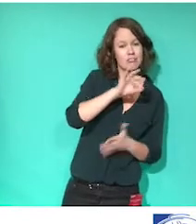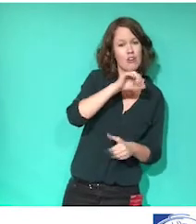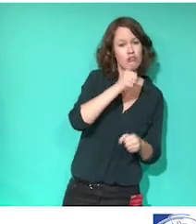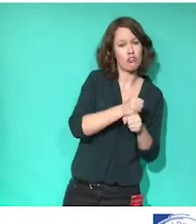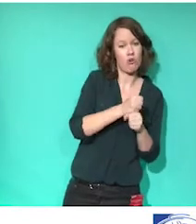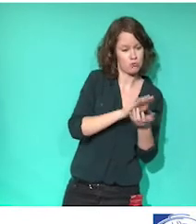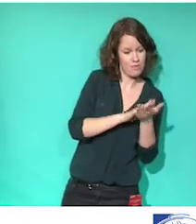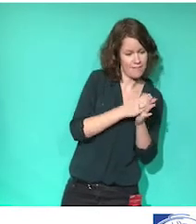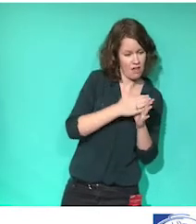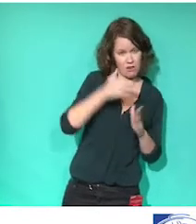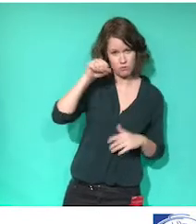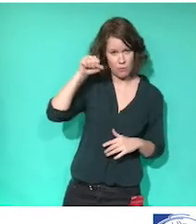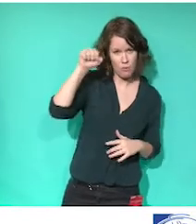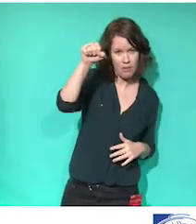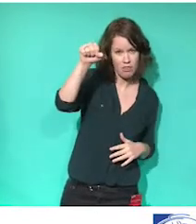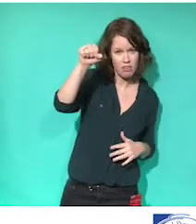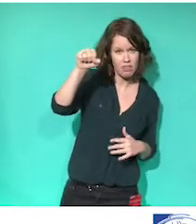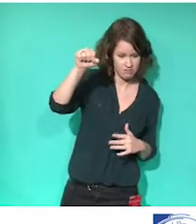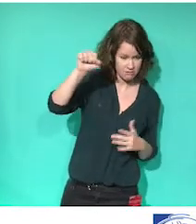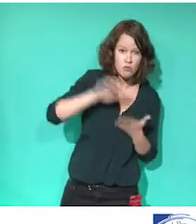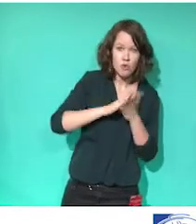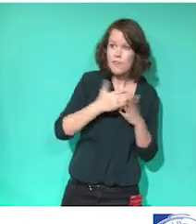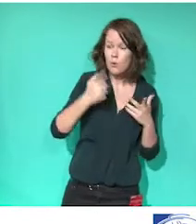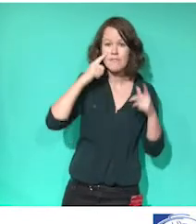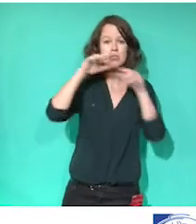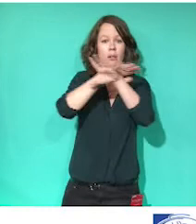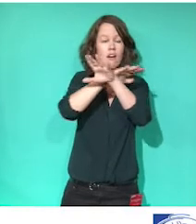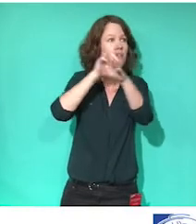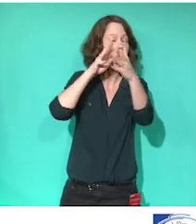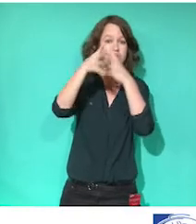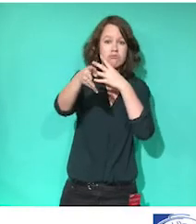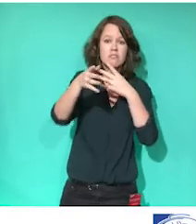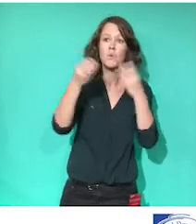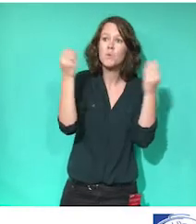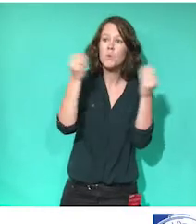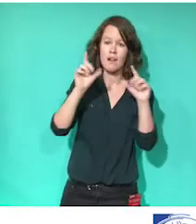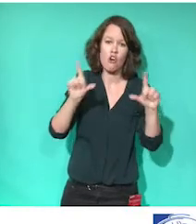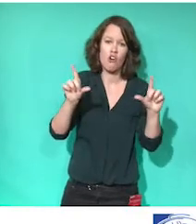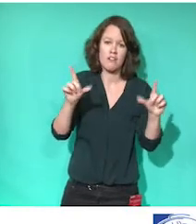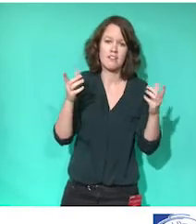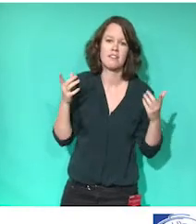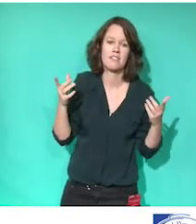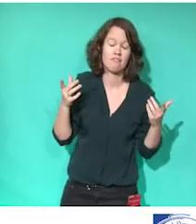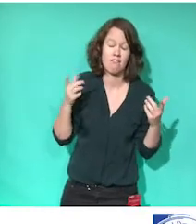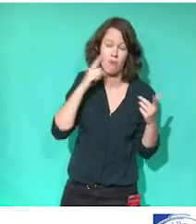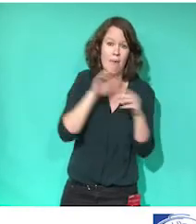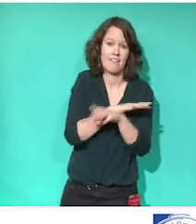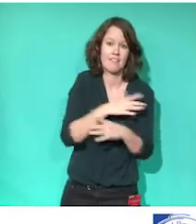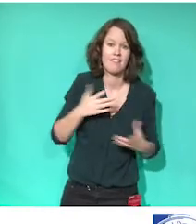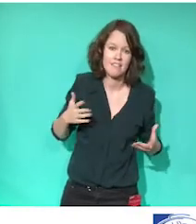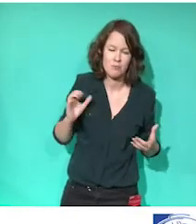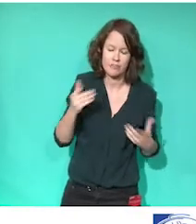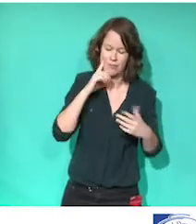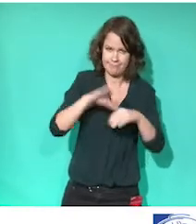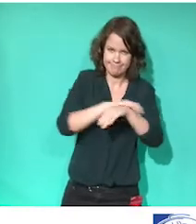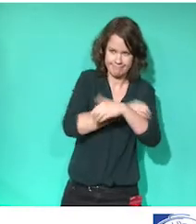super pouvoir. Elles deviennent invisibles, surtout à l'écran. Voilà pourquoi nous retroussons nos